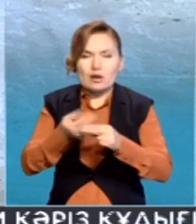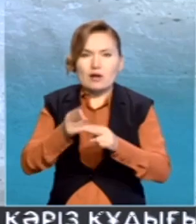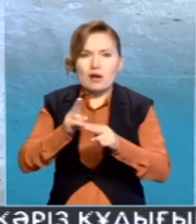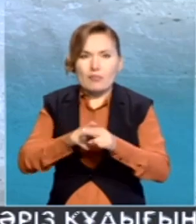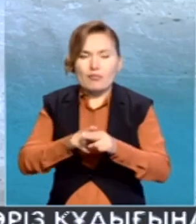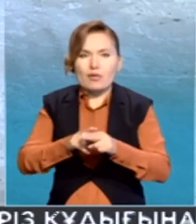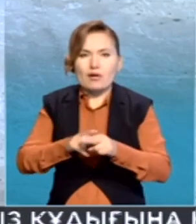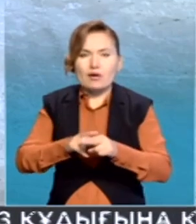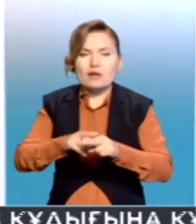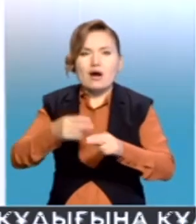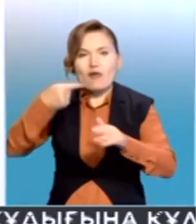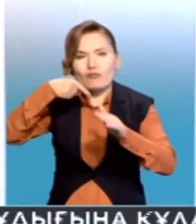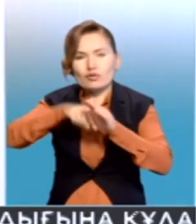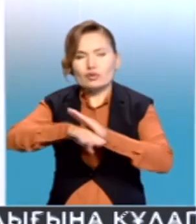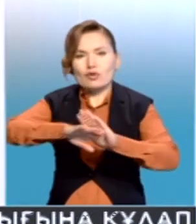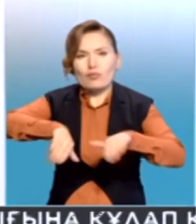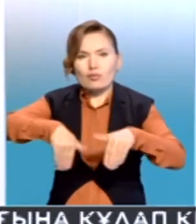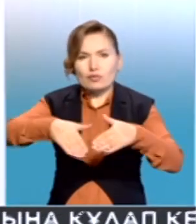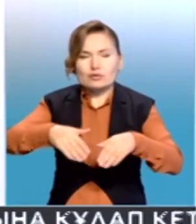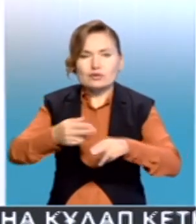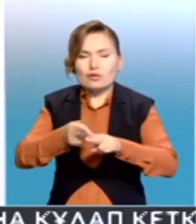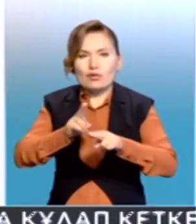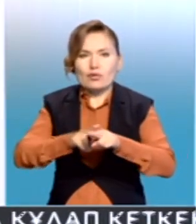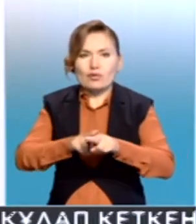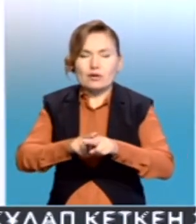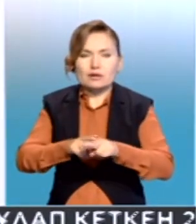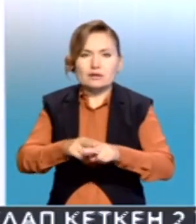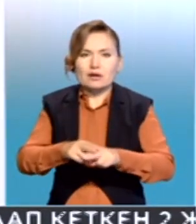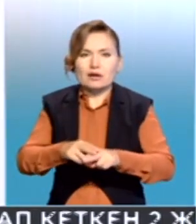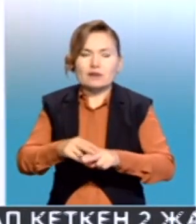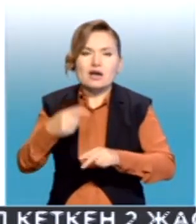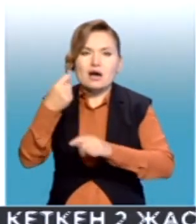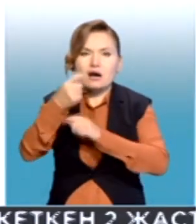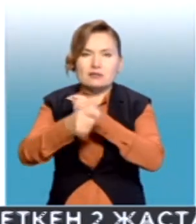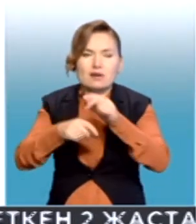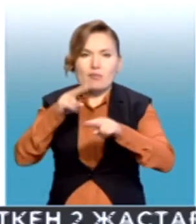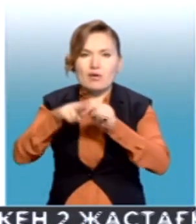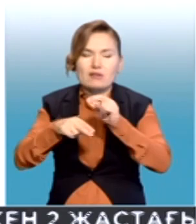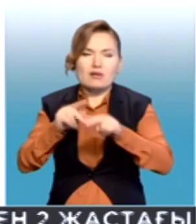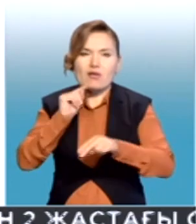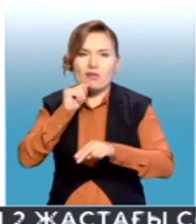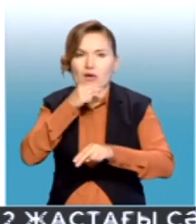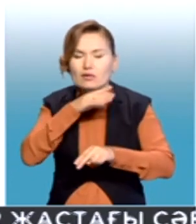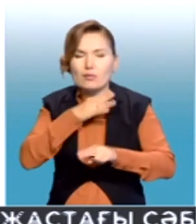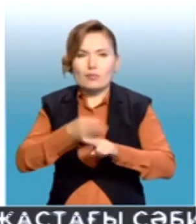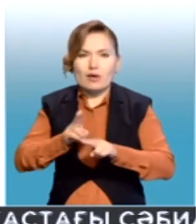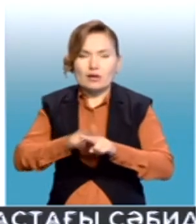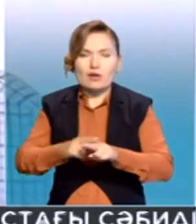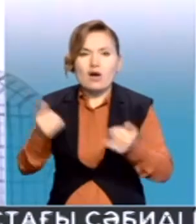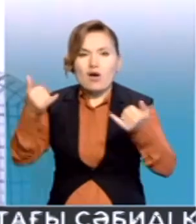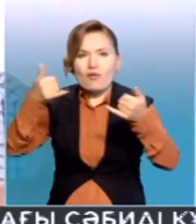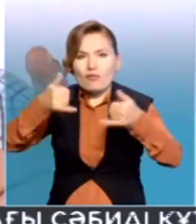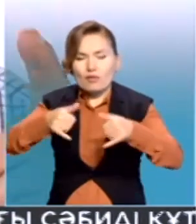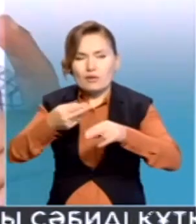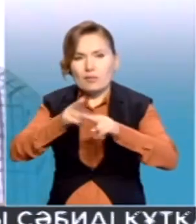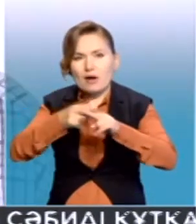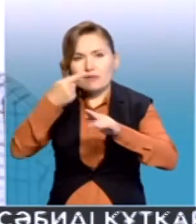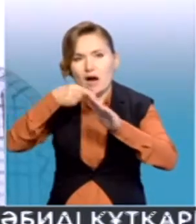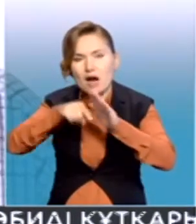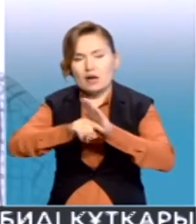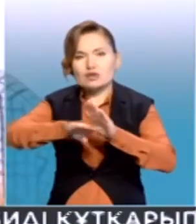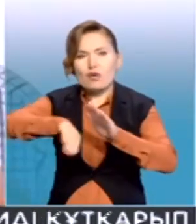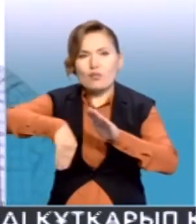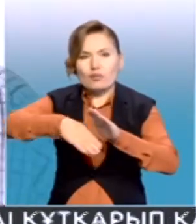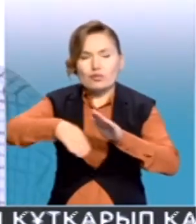satıp istegende ortada ana çartı kıştan ör çıkasan. Mana fundamenti kuyup atkanda da arasına o